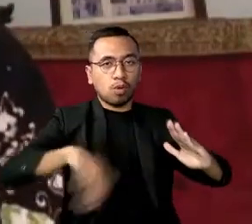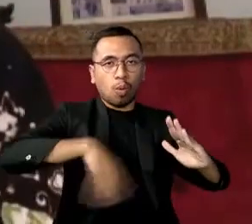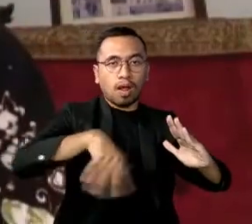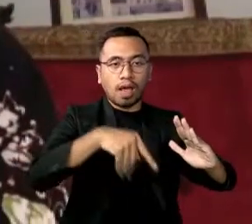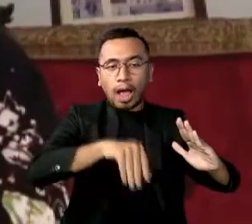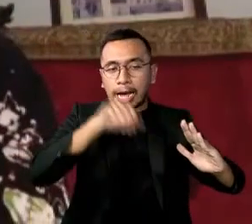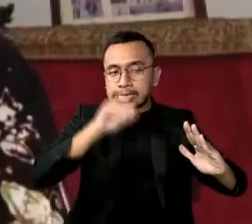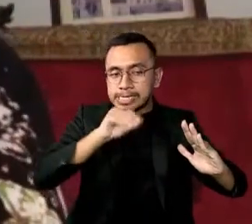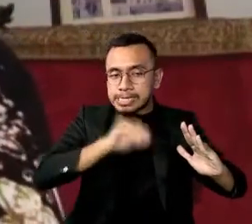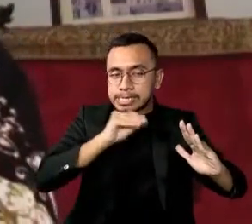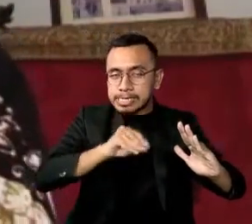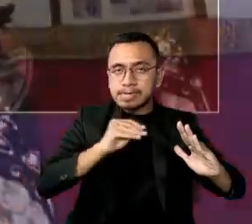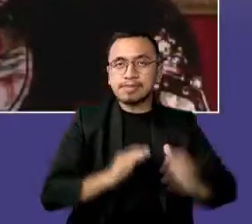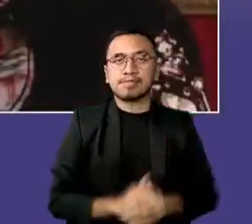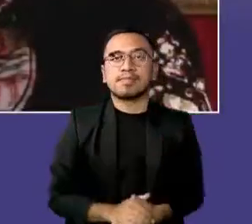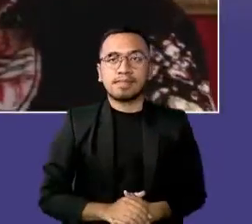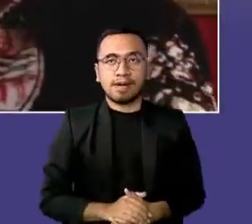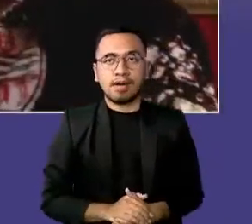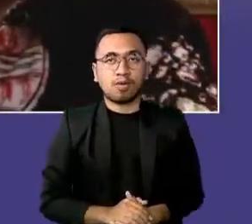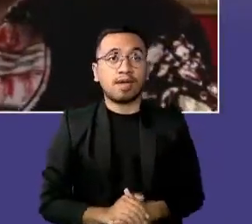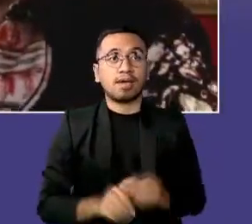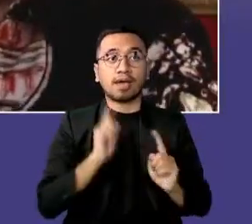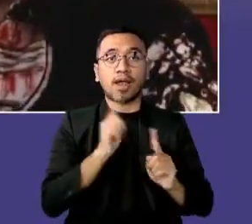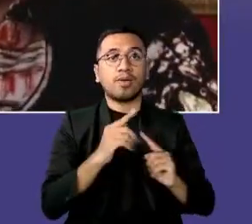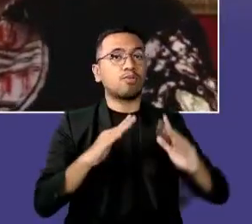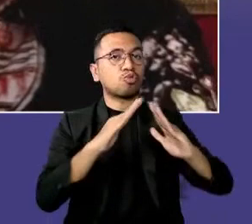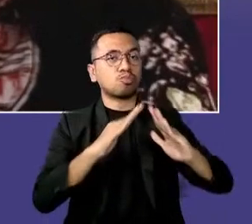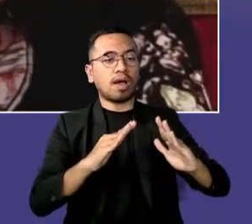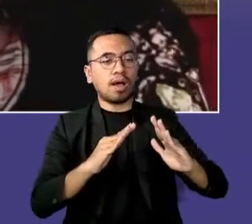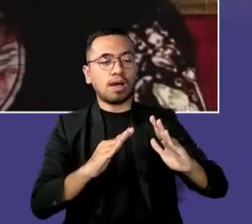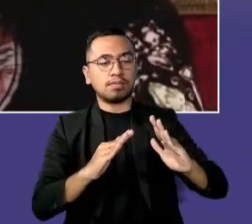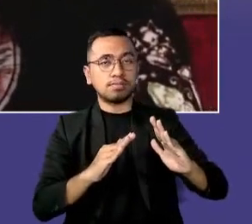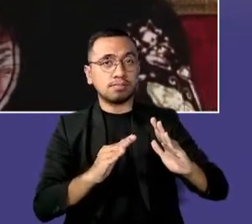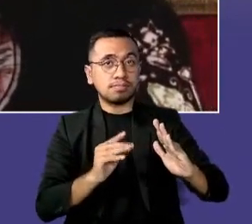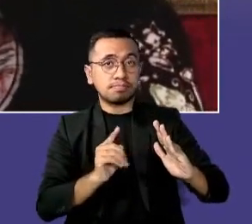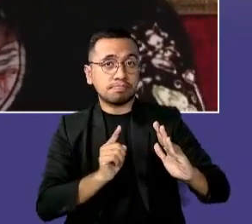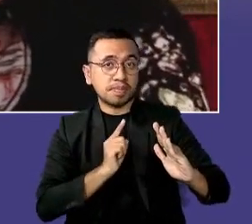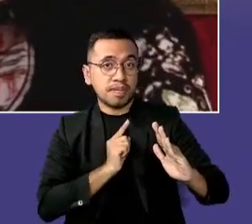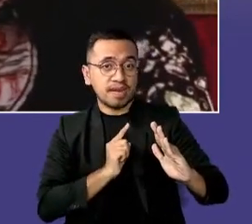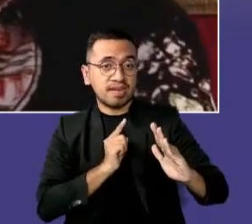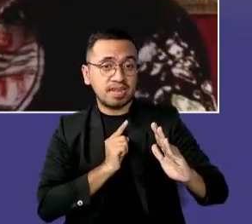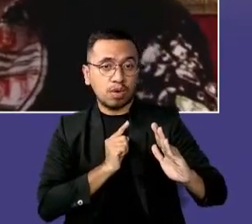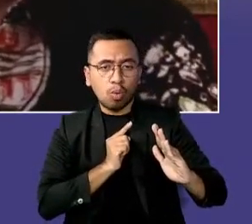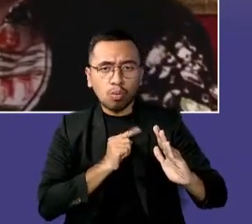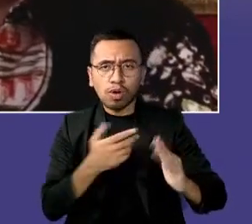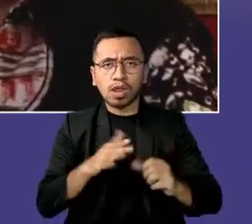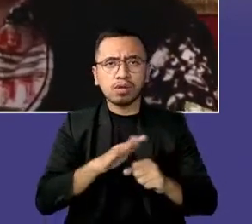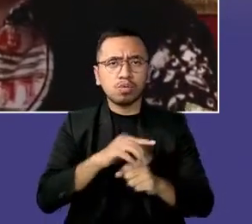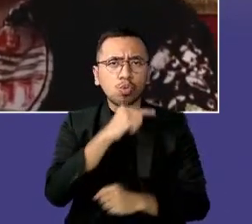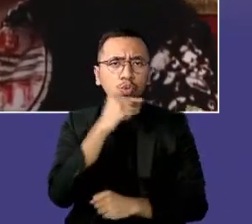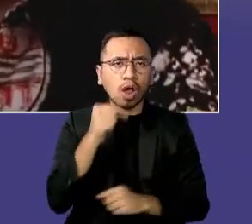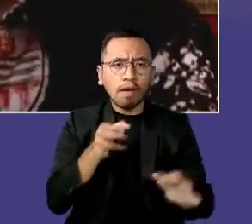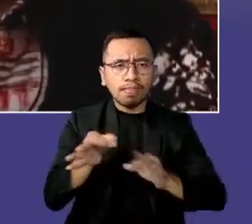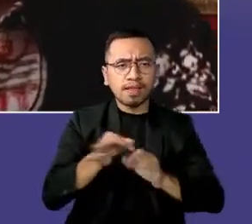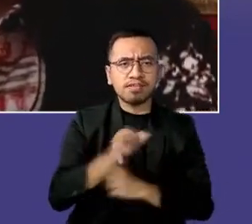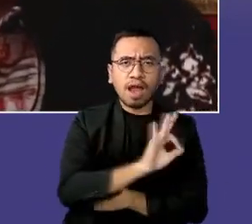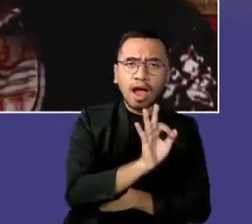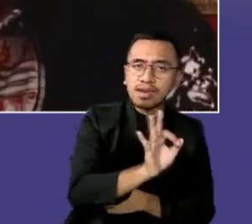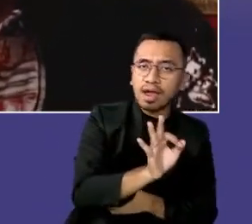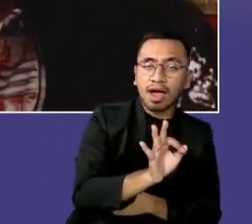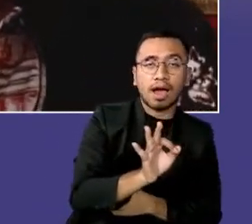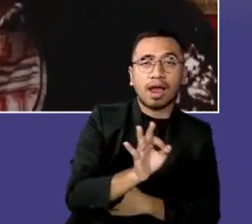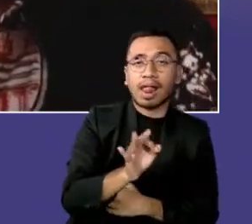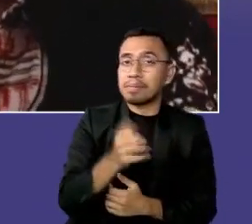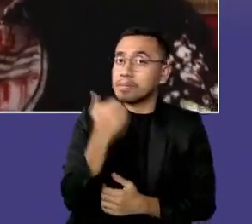Terlebih jika dirasa rumah ini tidak memadai begitu melakukan seleksi Mandiri memang lebih baik pergi ke fasilitas kesehatan yang disediakan pemerintah